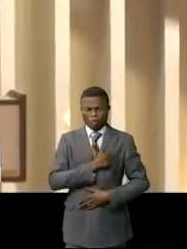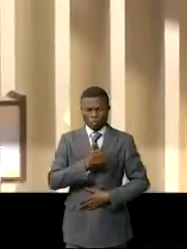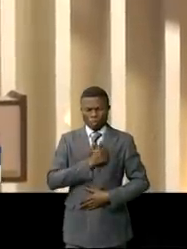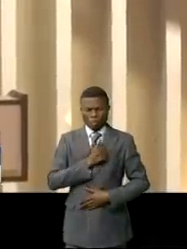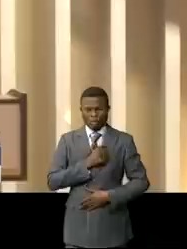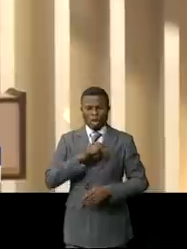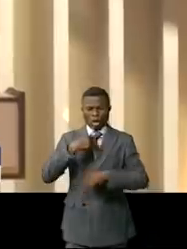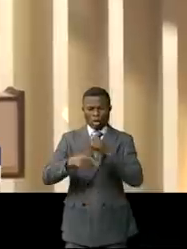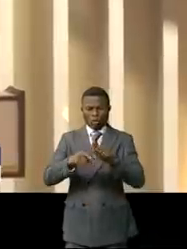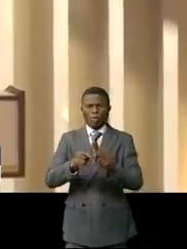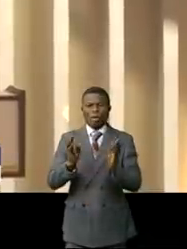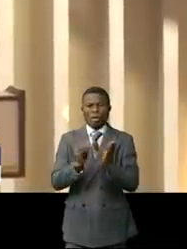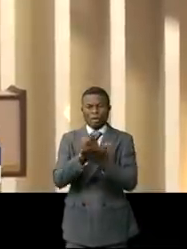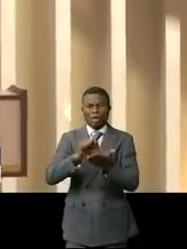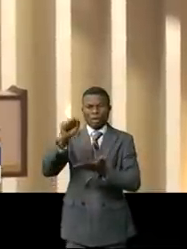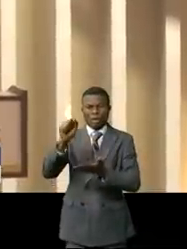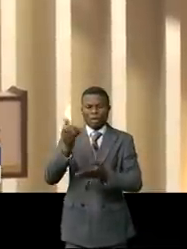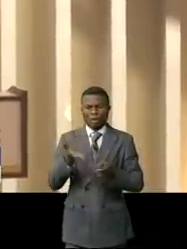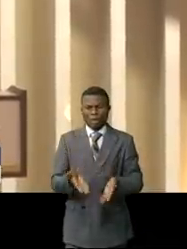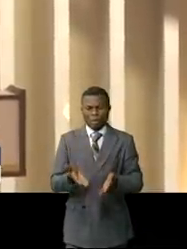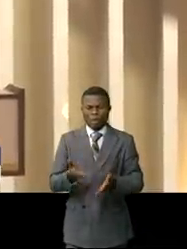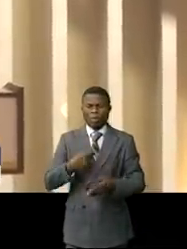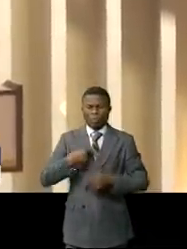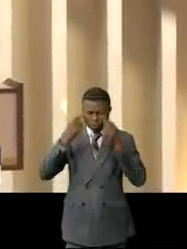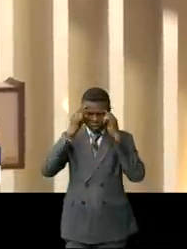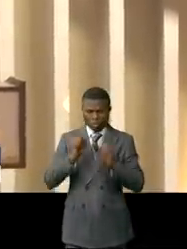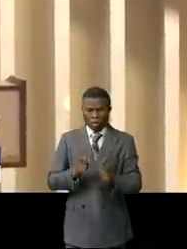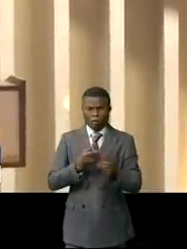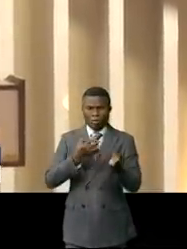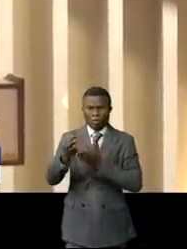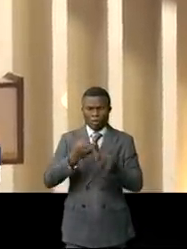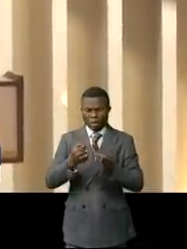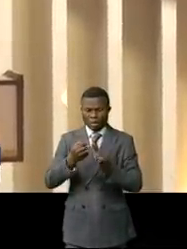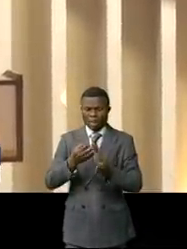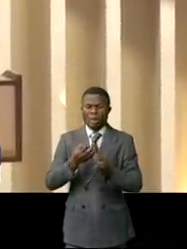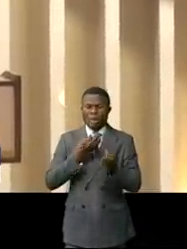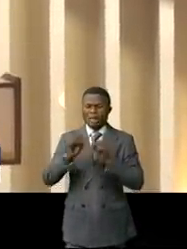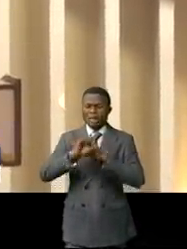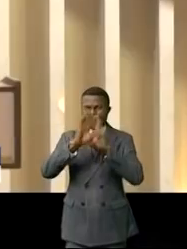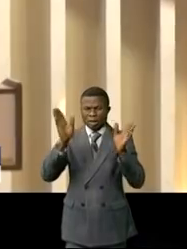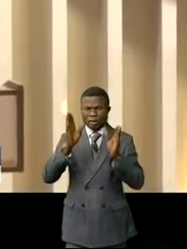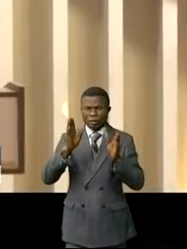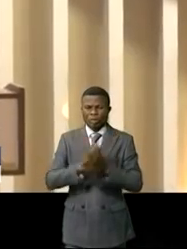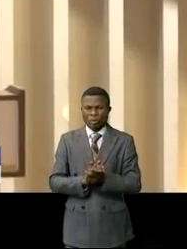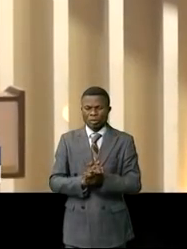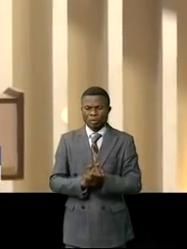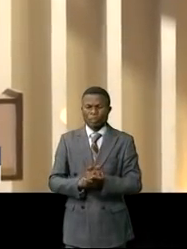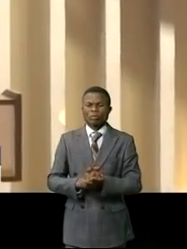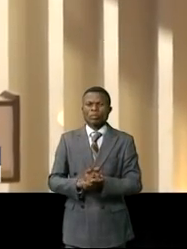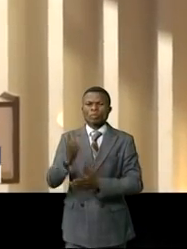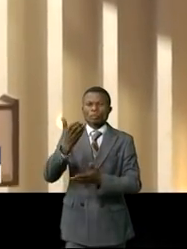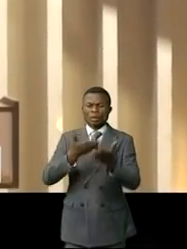ces assises, je tiens notamment à marquer d'une pierre blanche la prise de fonction de